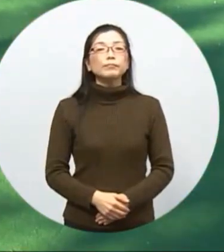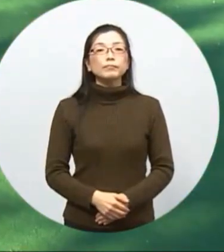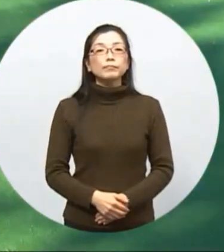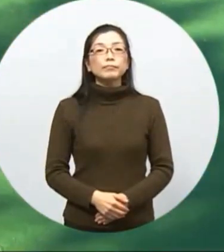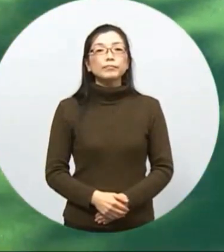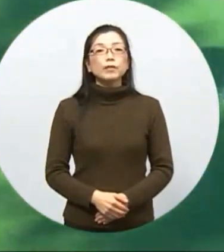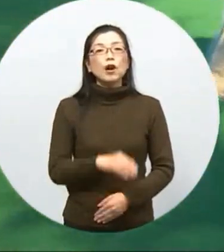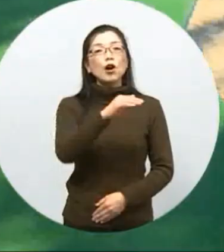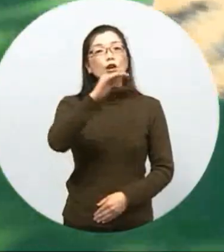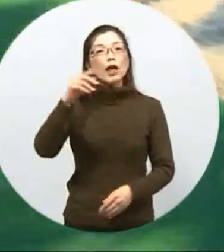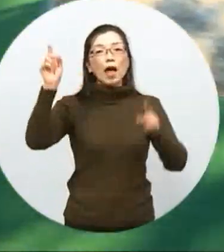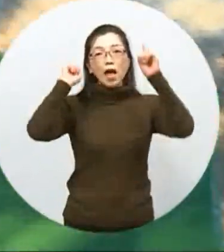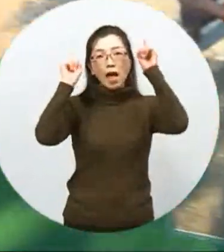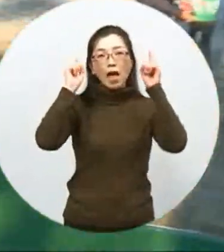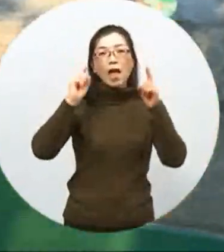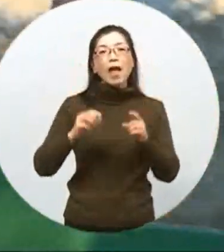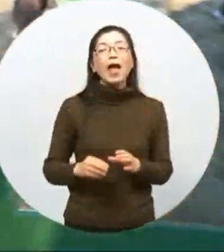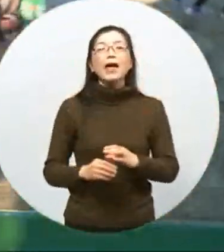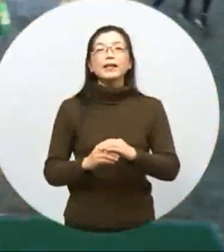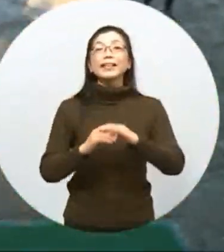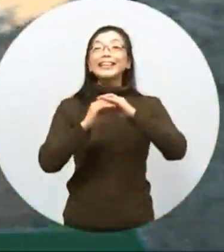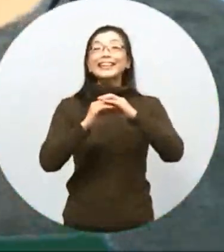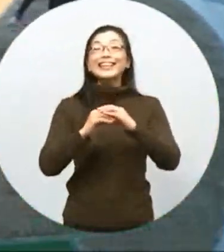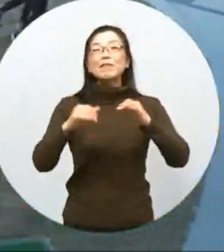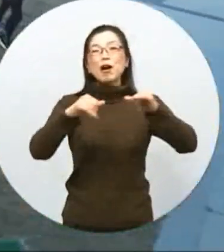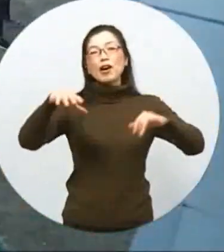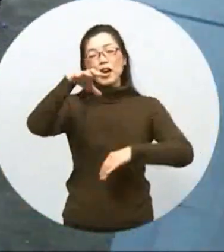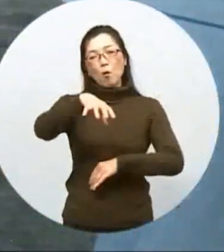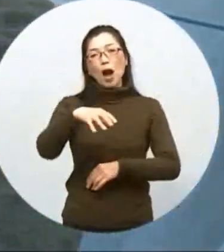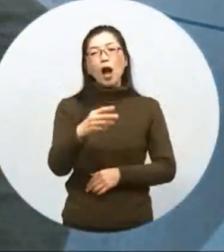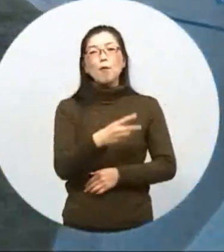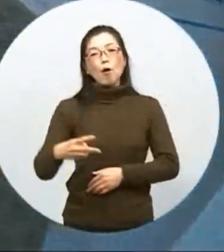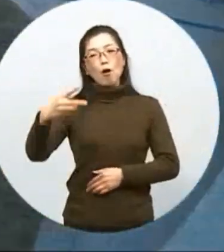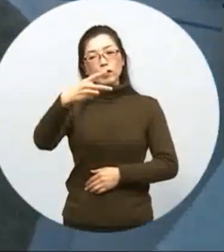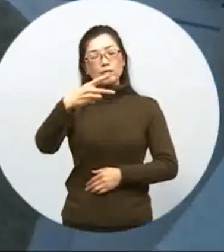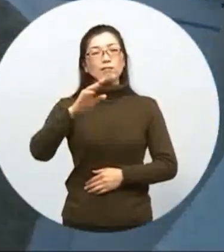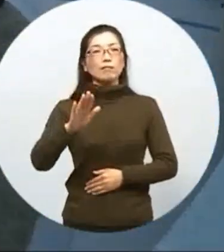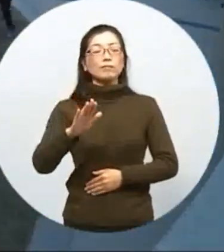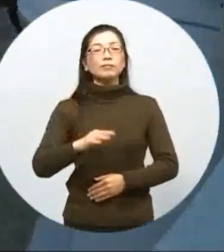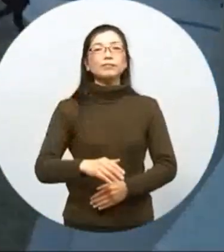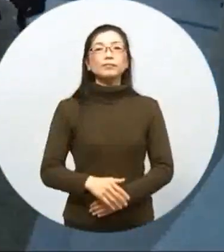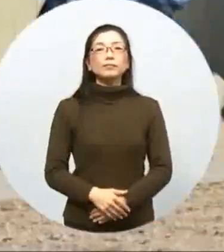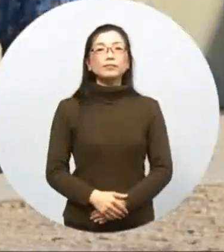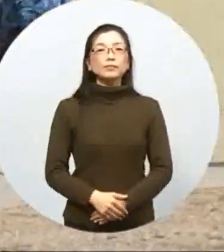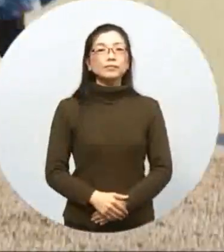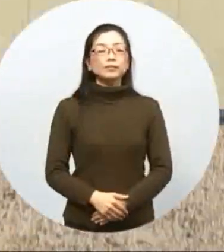また子どもたちが遊べる卵広場も2階にあります。